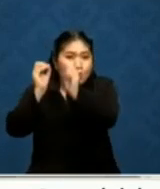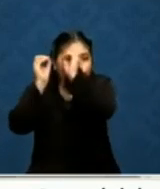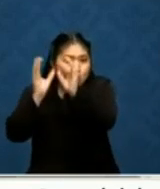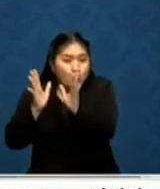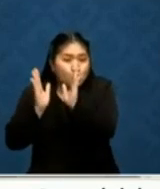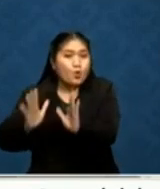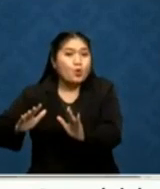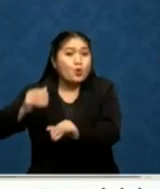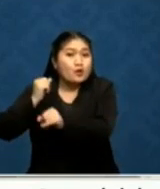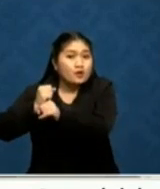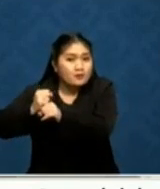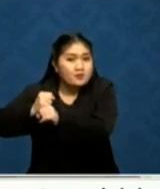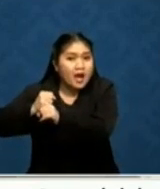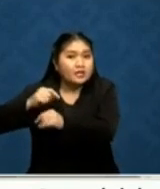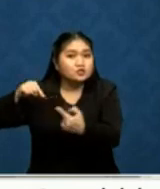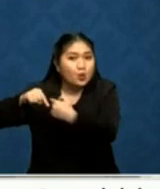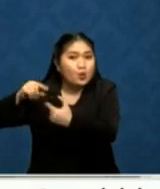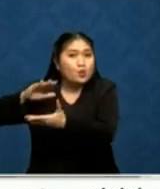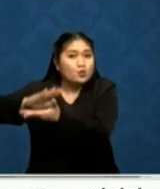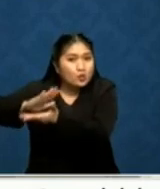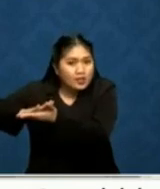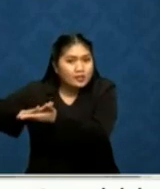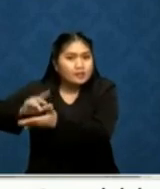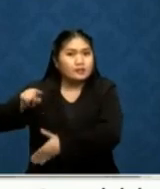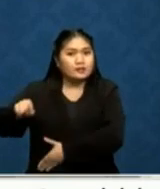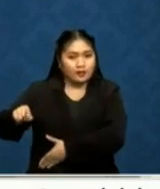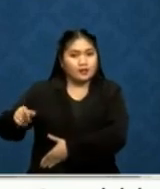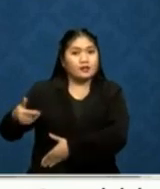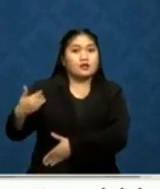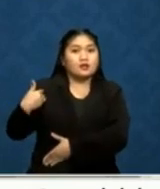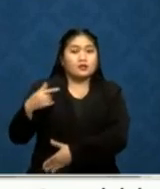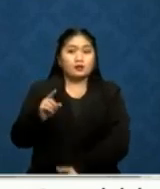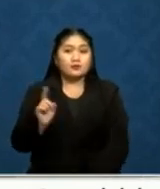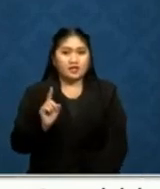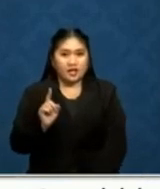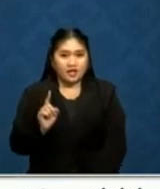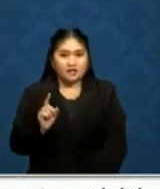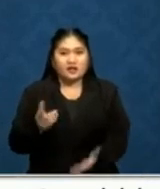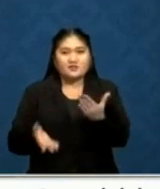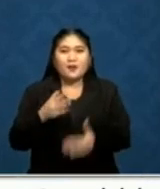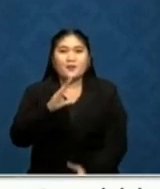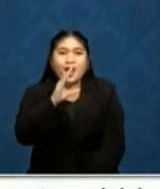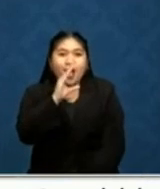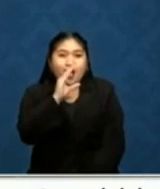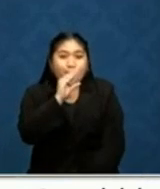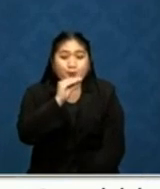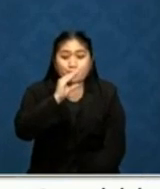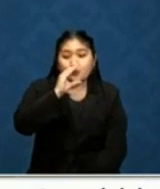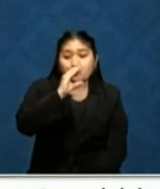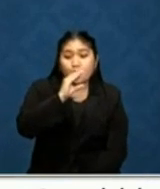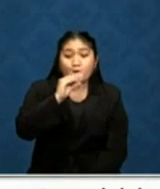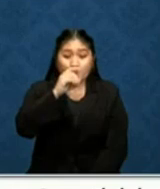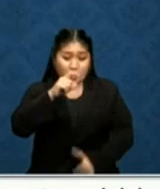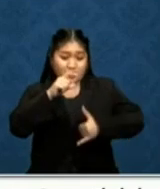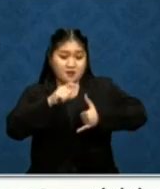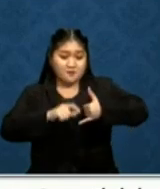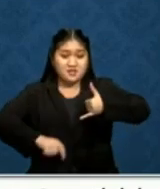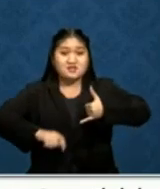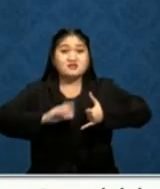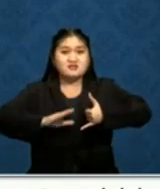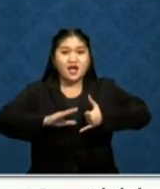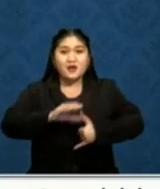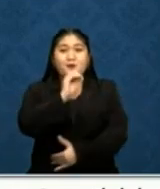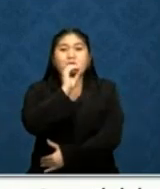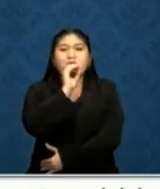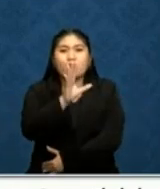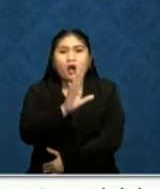ลากรทางการศึกษาอีกด้วยโดยเฉพาะวาจาคำพูดหรือพฤติกรรมบางอย่างที่ครูบางคนมักจะอ้าง